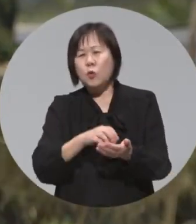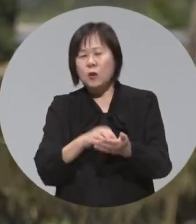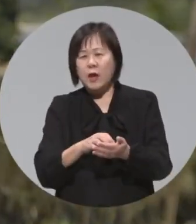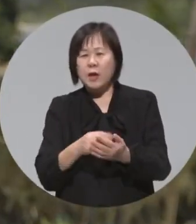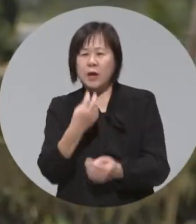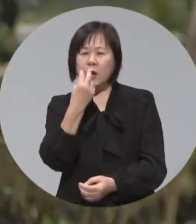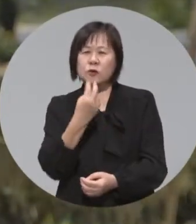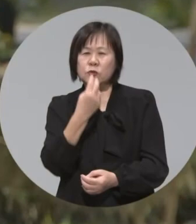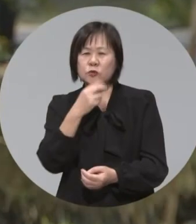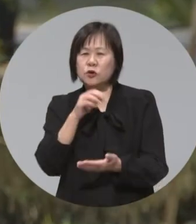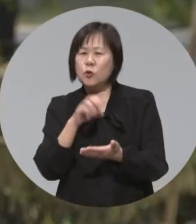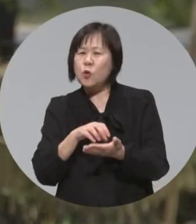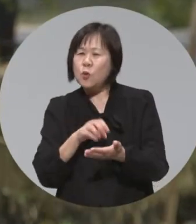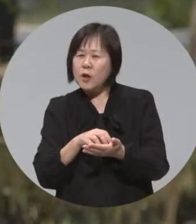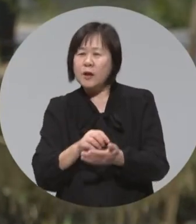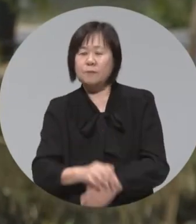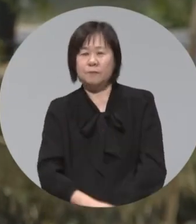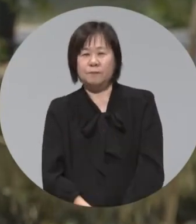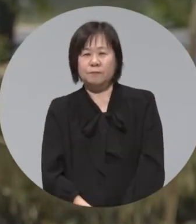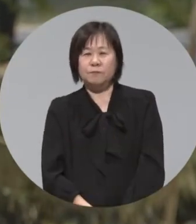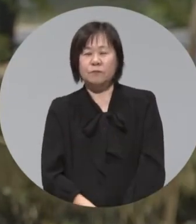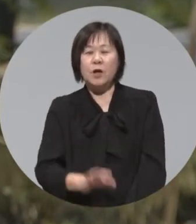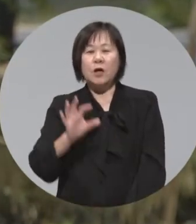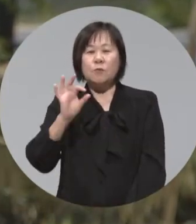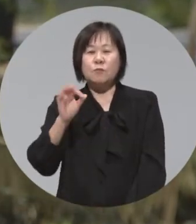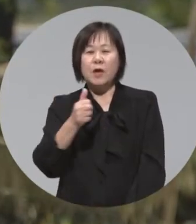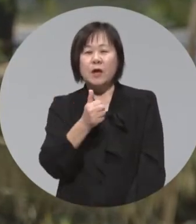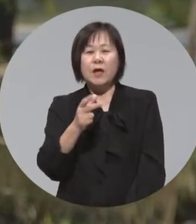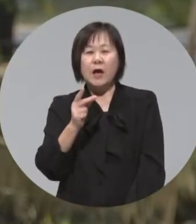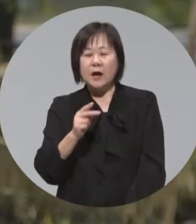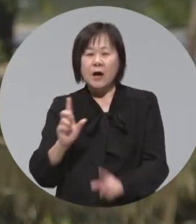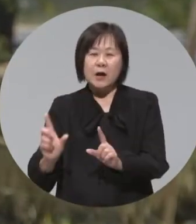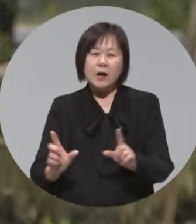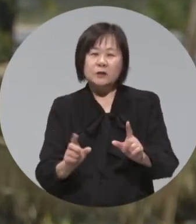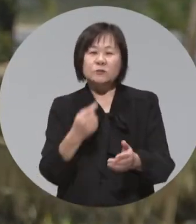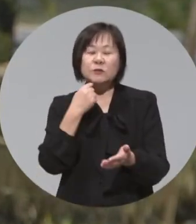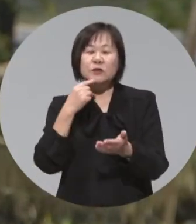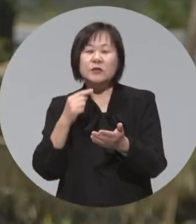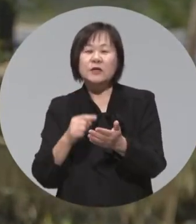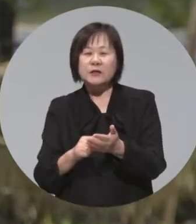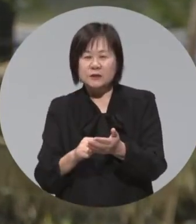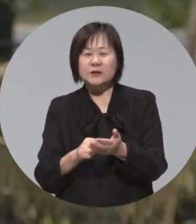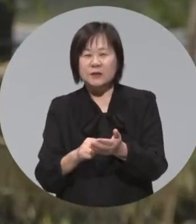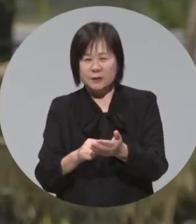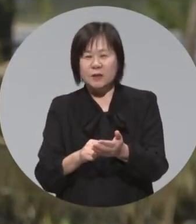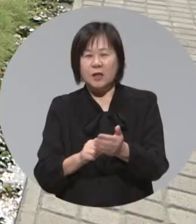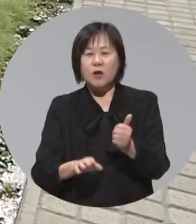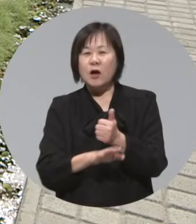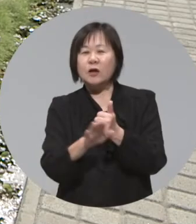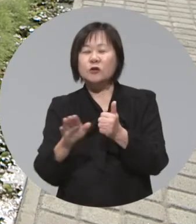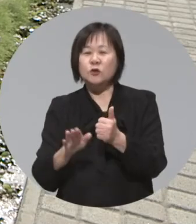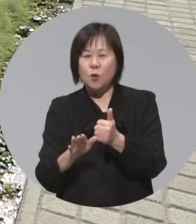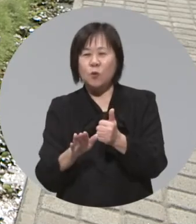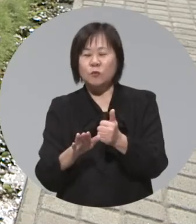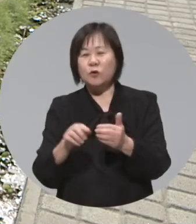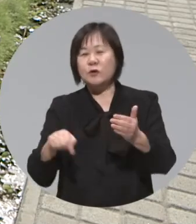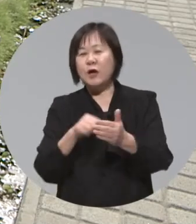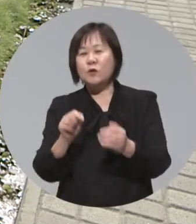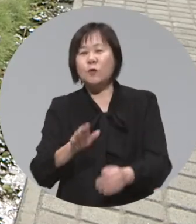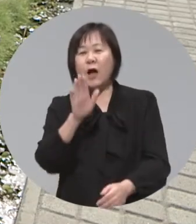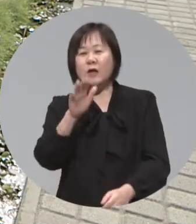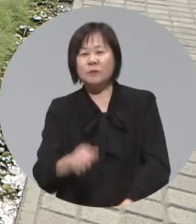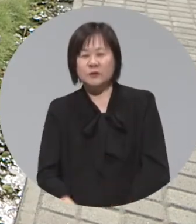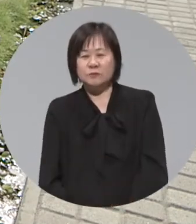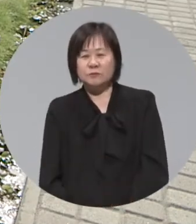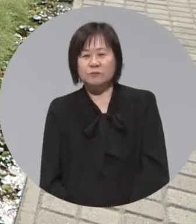れ、それからメダカの住みやすい環境などの調査のプログラムがあります。実は今